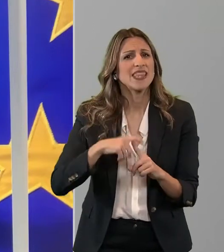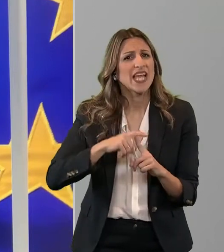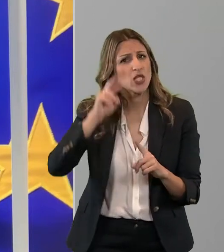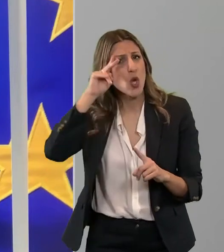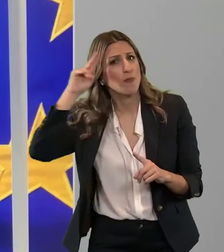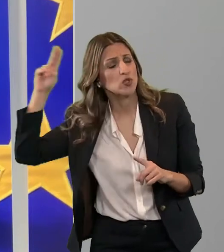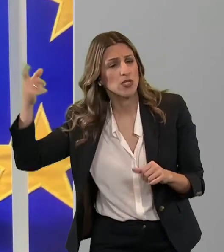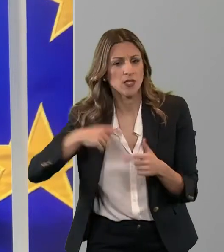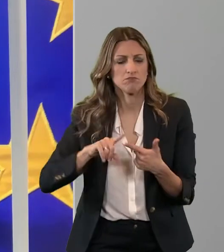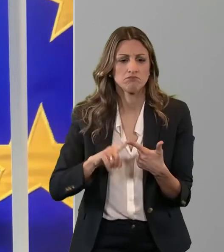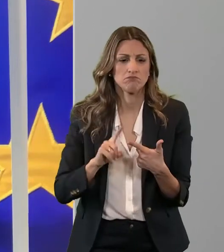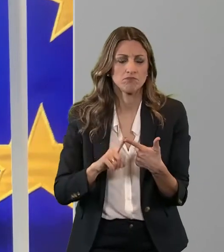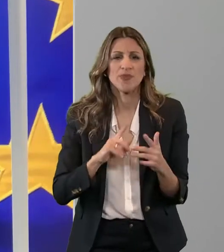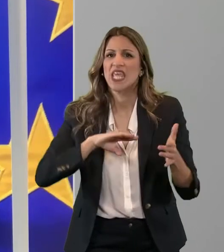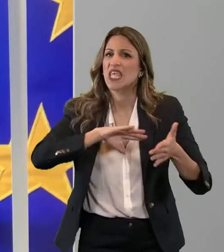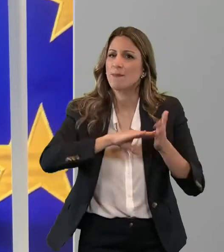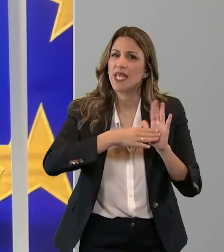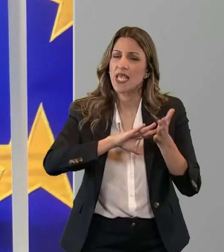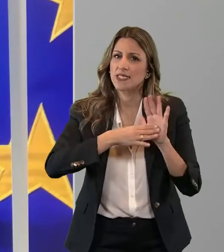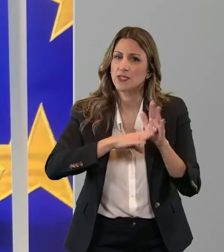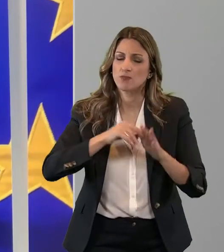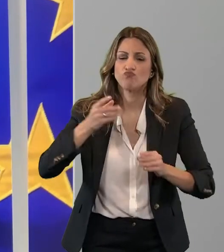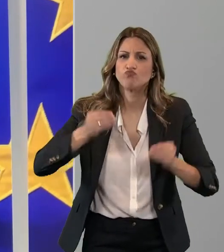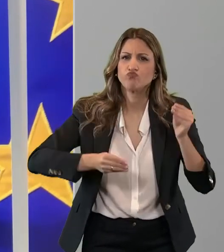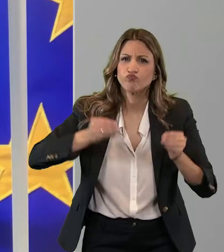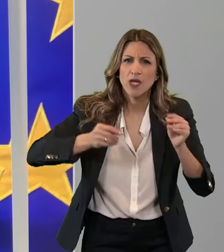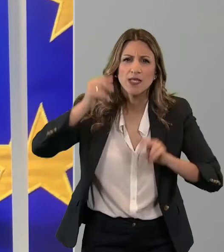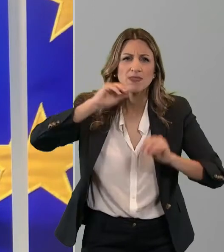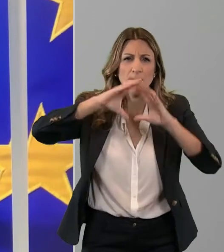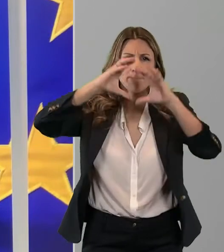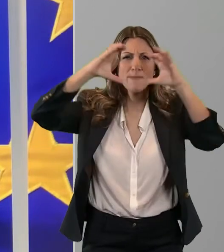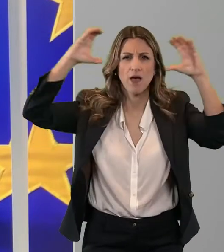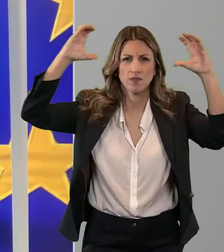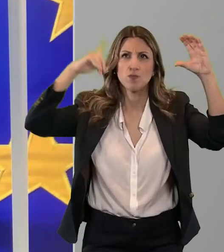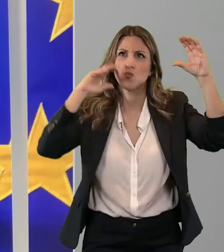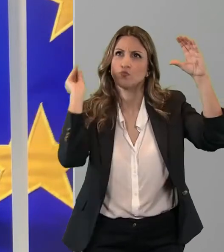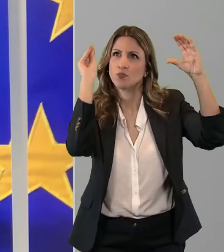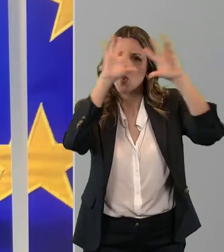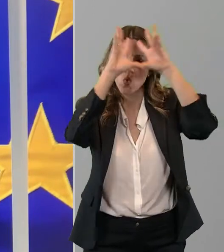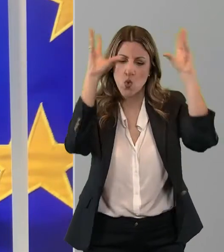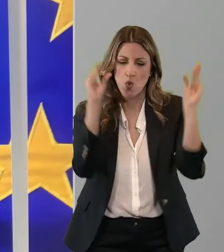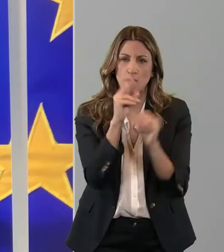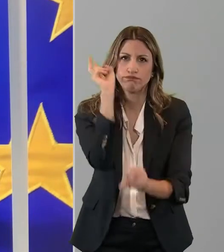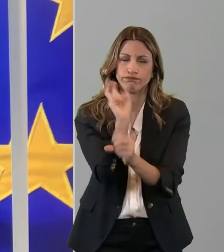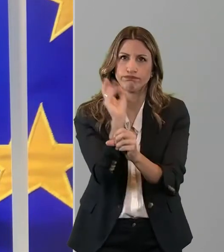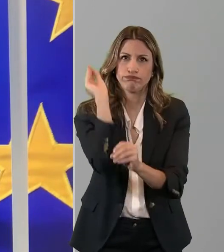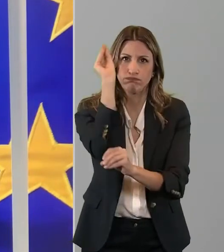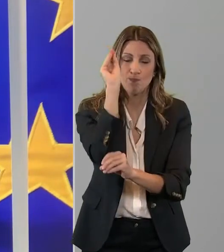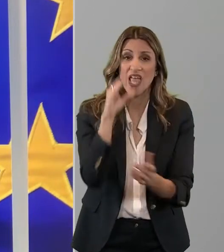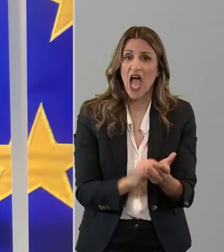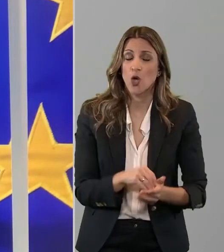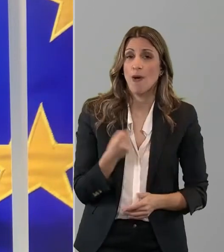νοημοσύνη ή οι υπηρεσίες υπολογιστικού νέφους. Και όλες οι δημόσιες υπηρεσίες, το